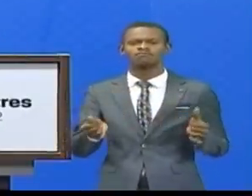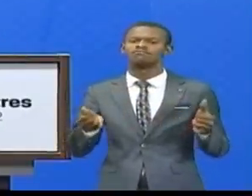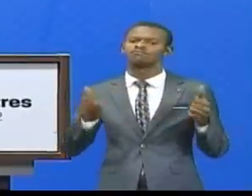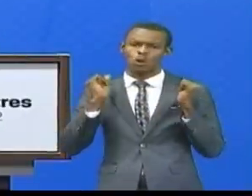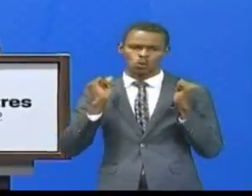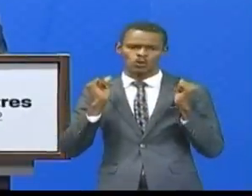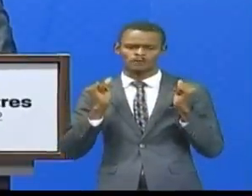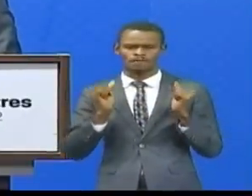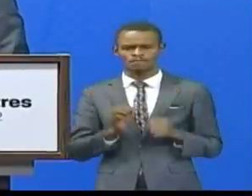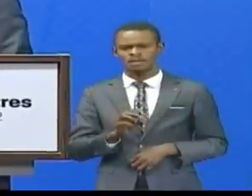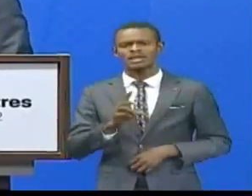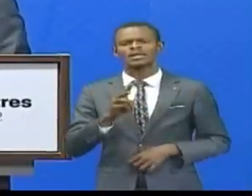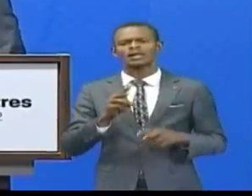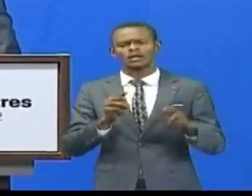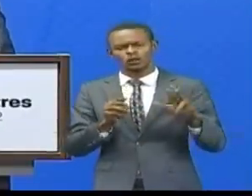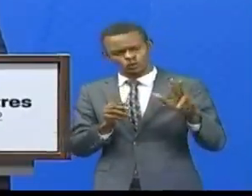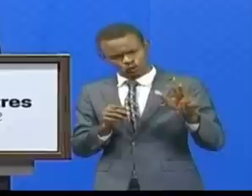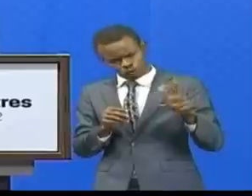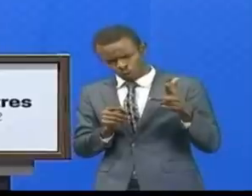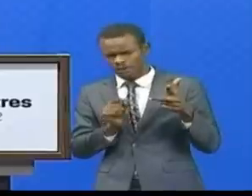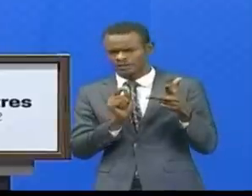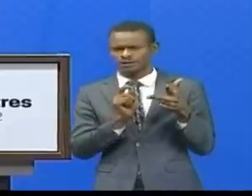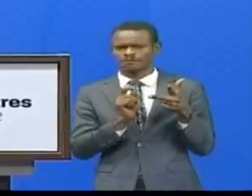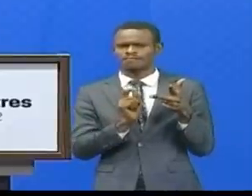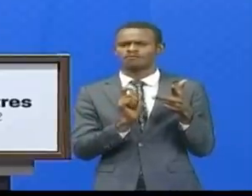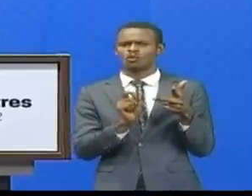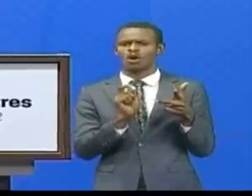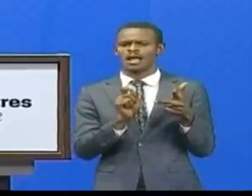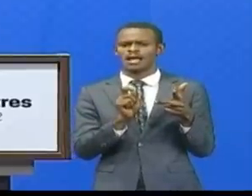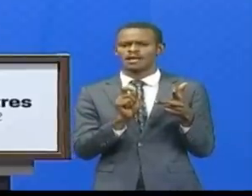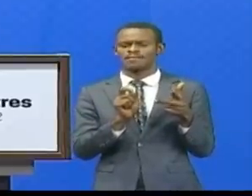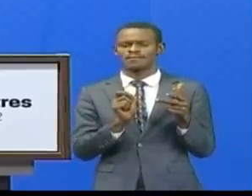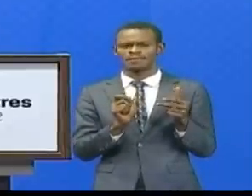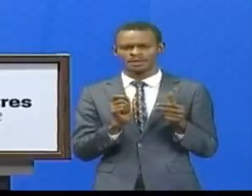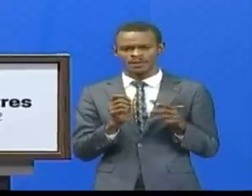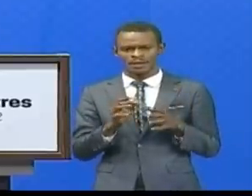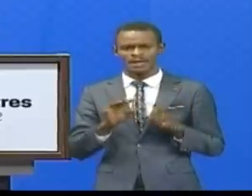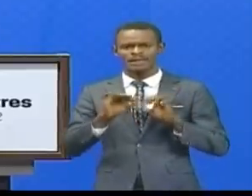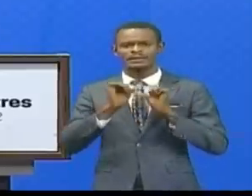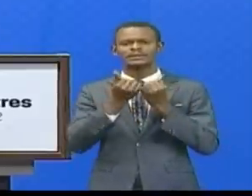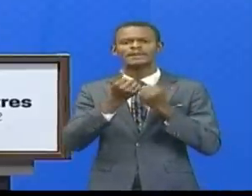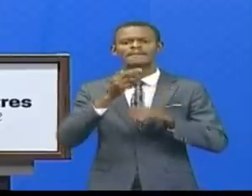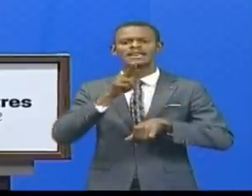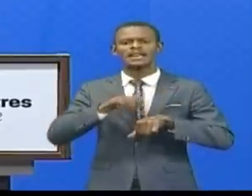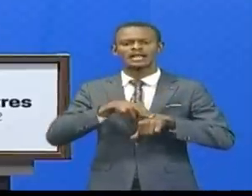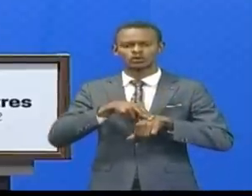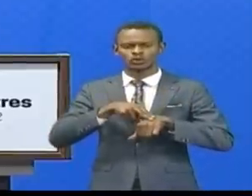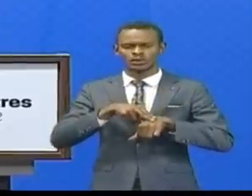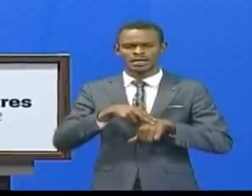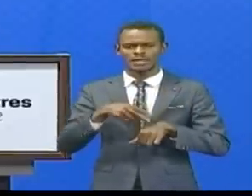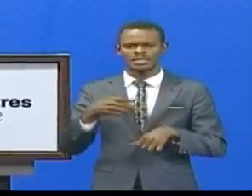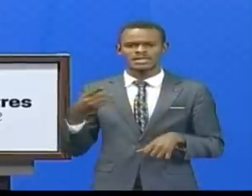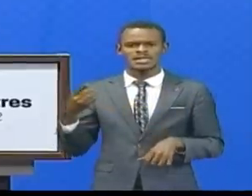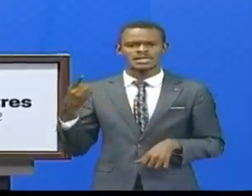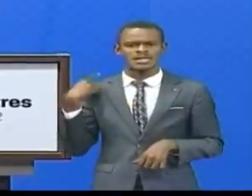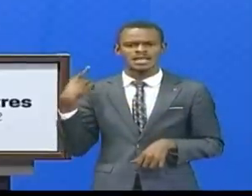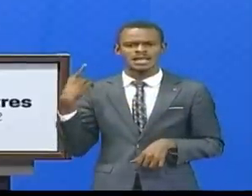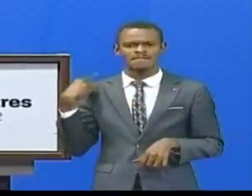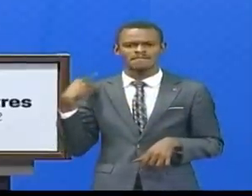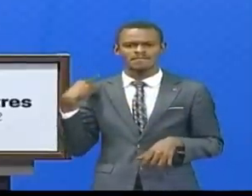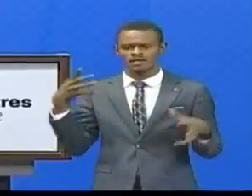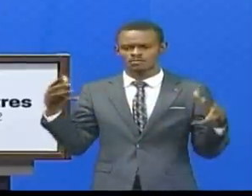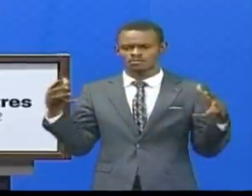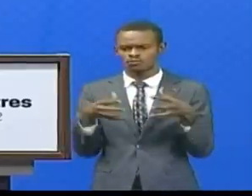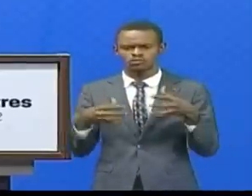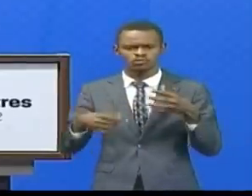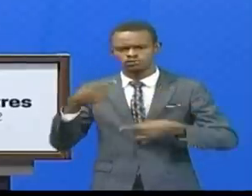défiance déposée au bureau de l'Assemblée nationale contre le ministre du Transport, voie